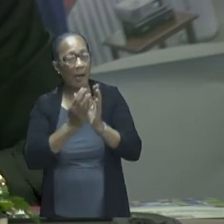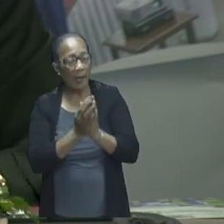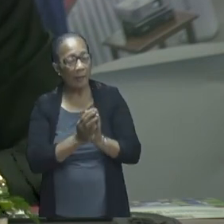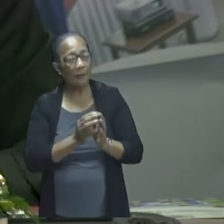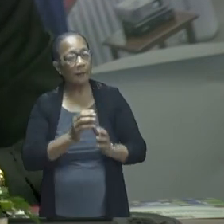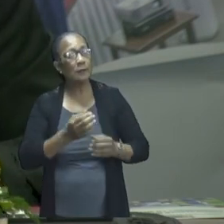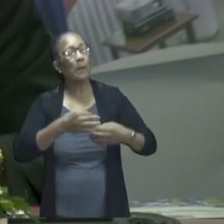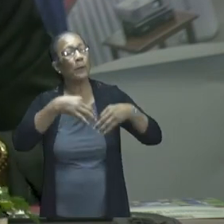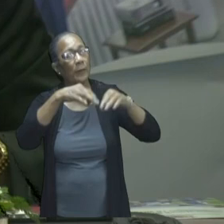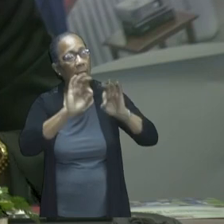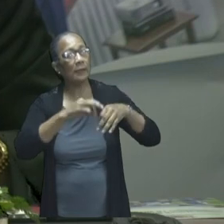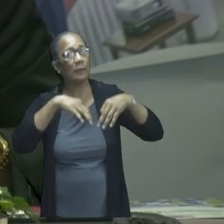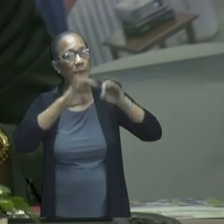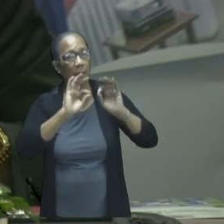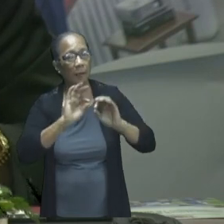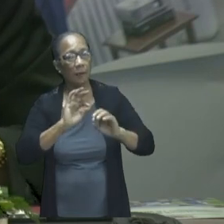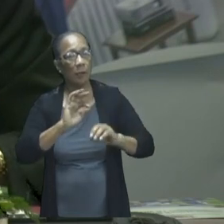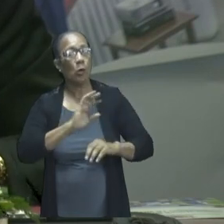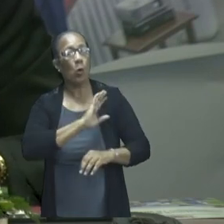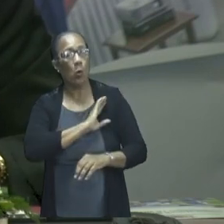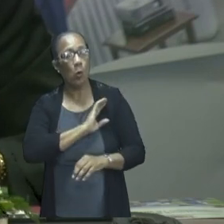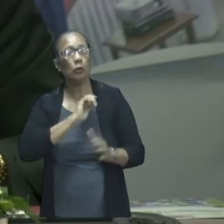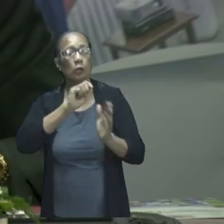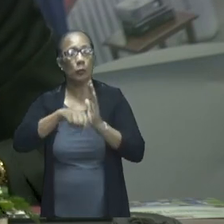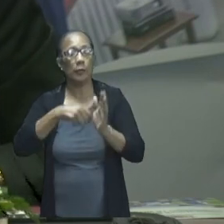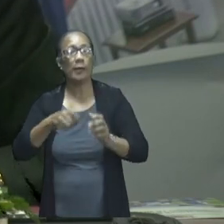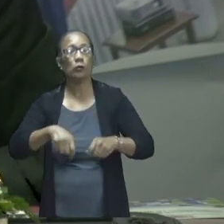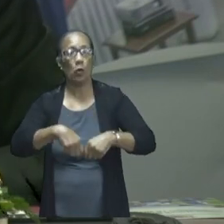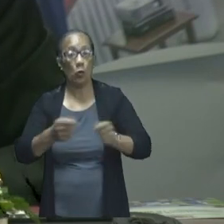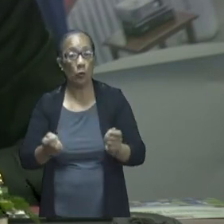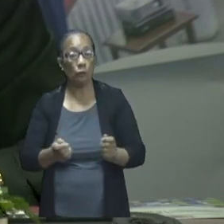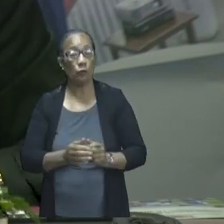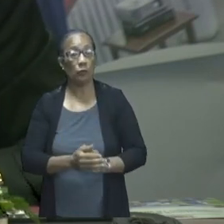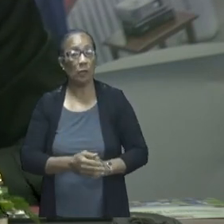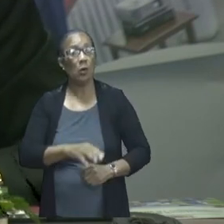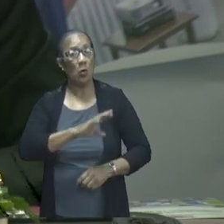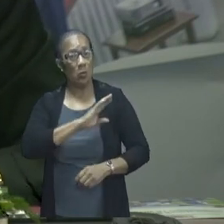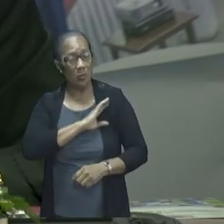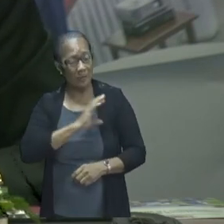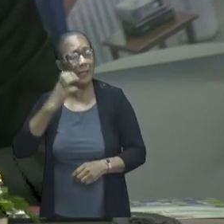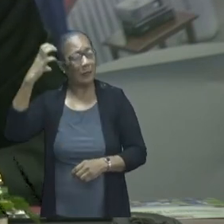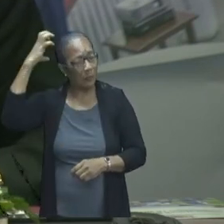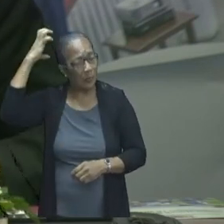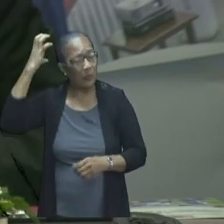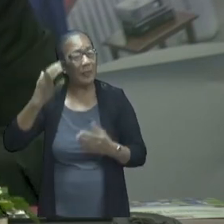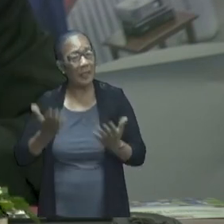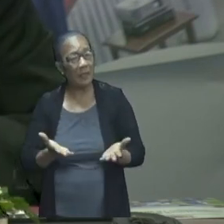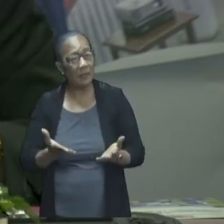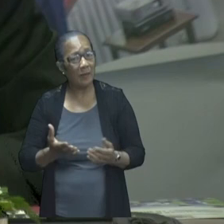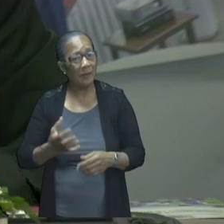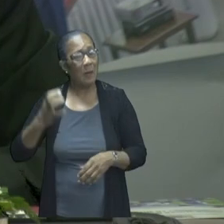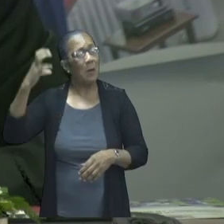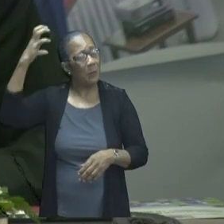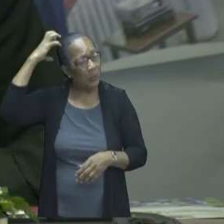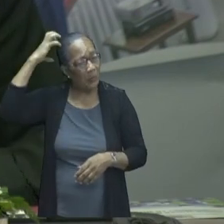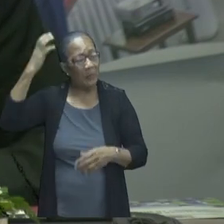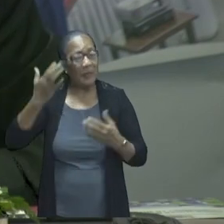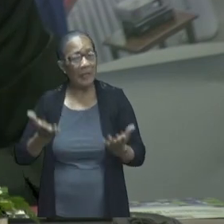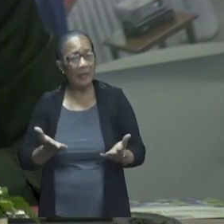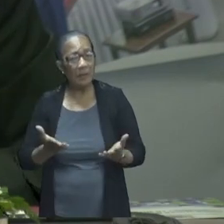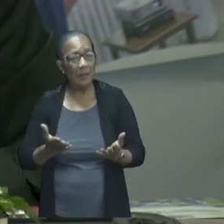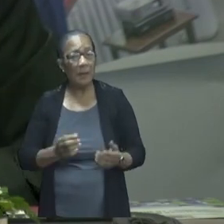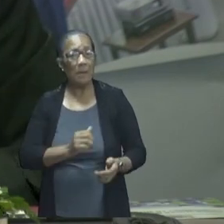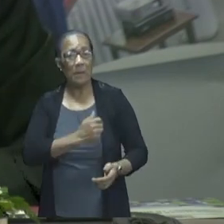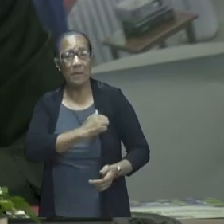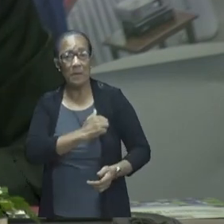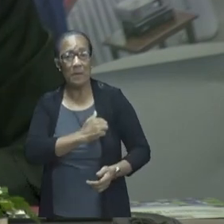we ook de projecten gaan uitvoeren natuurlijk net tegenslagen tegenslagen chaos die oorlog